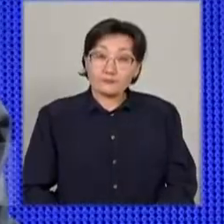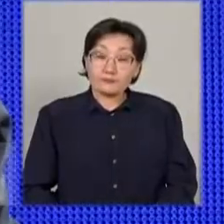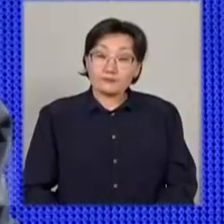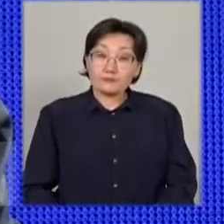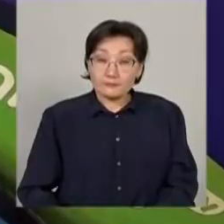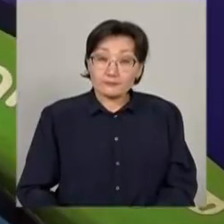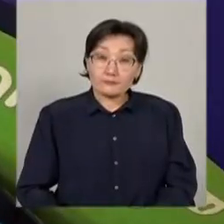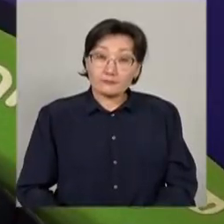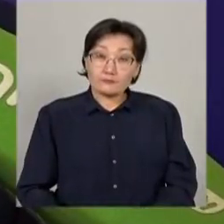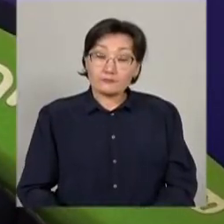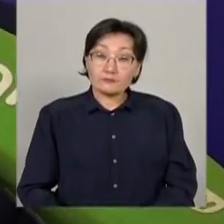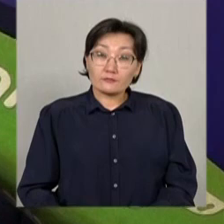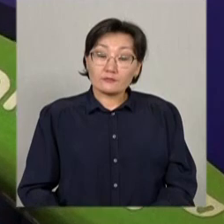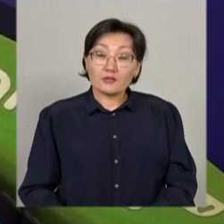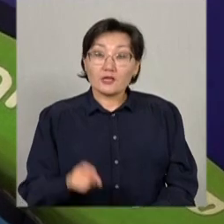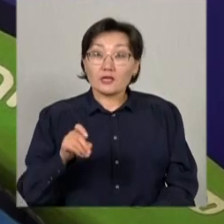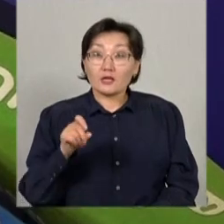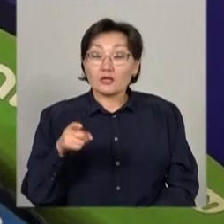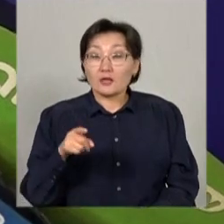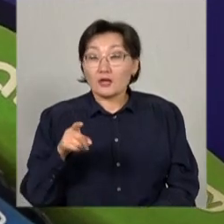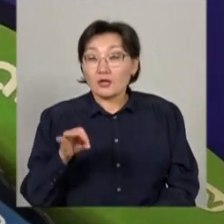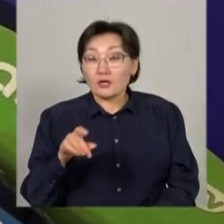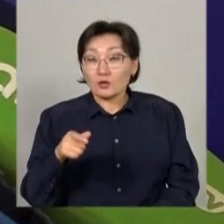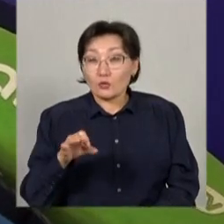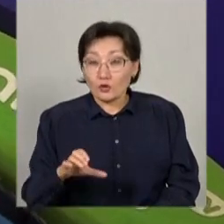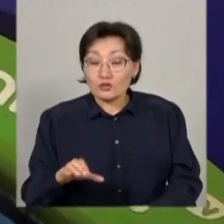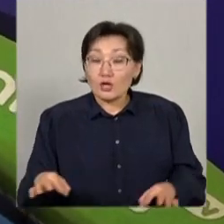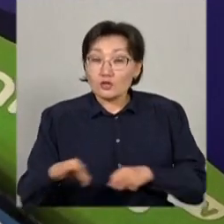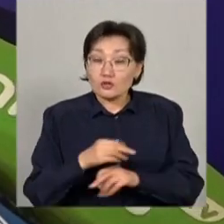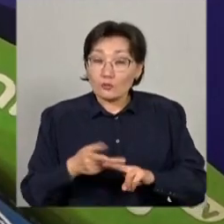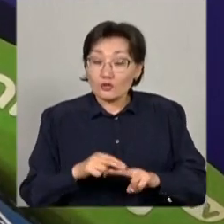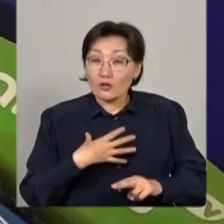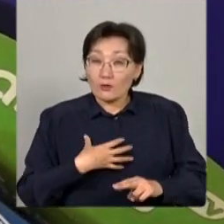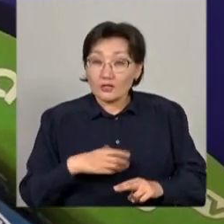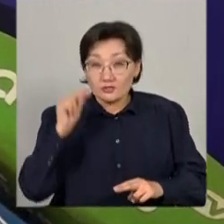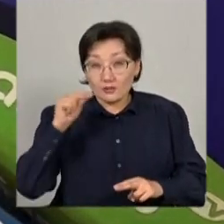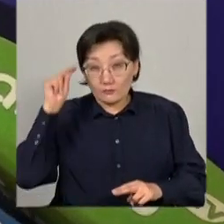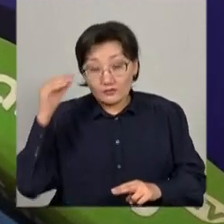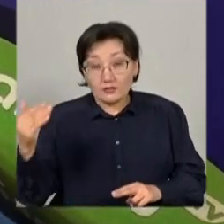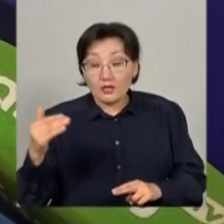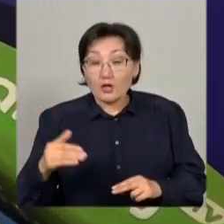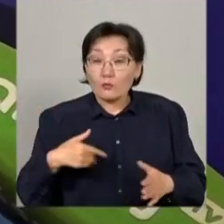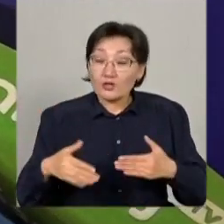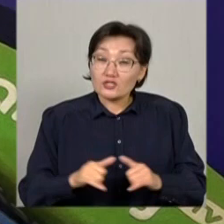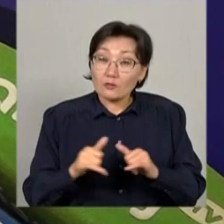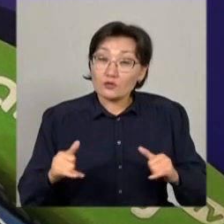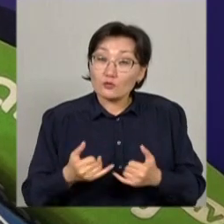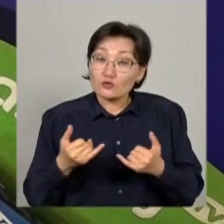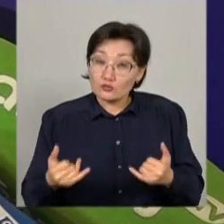қойылды. Қарғос жобасы өте маңызды Қытай тарапымен қарым-қатынасты дамыту